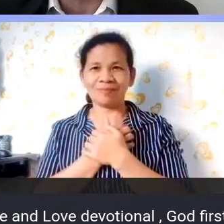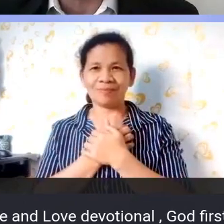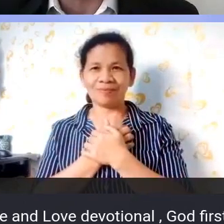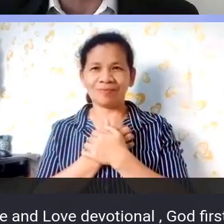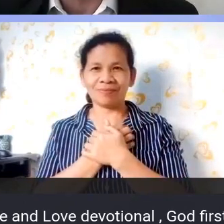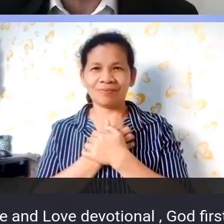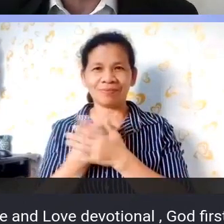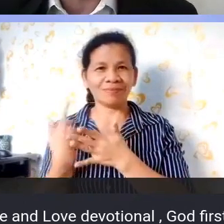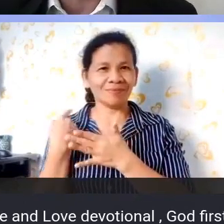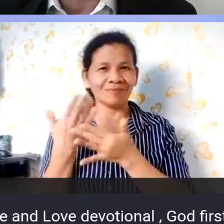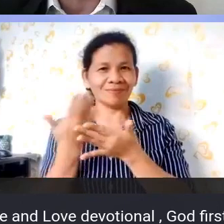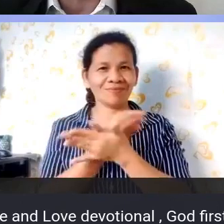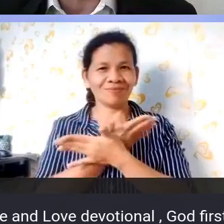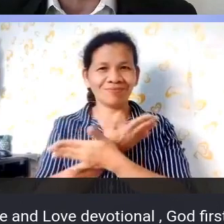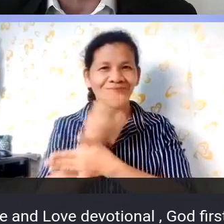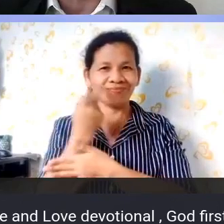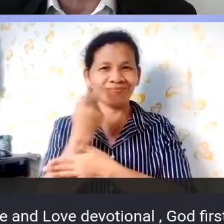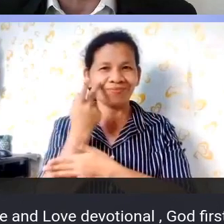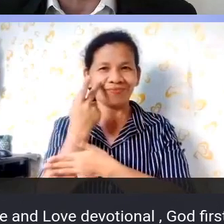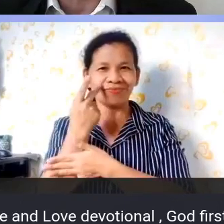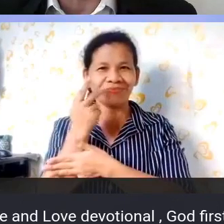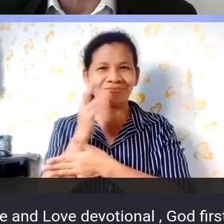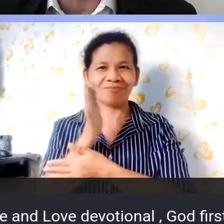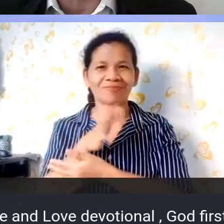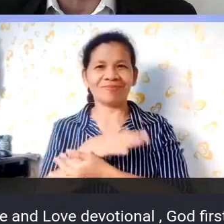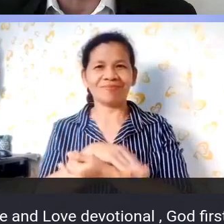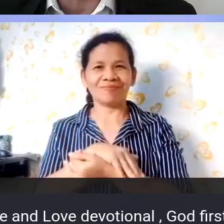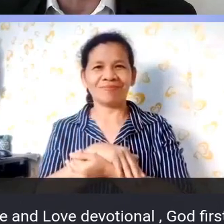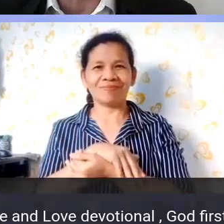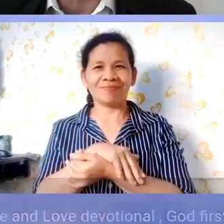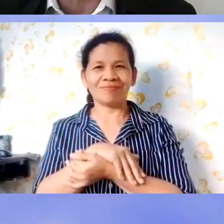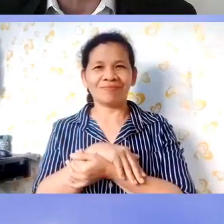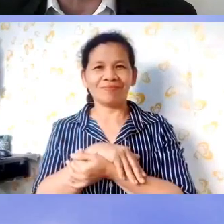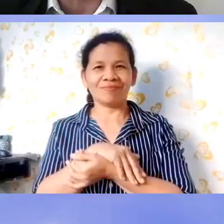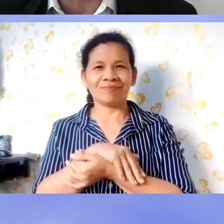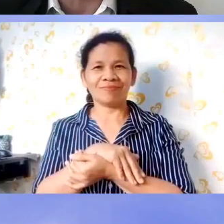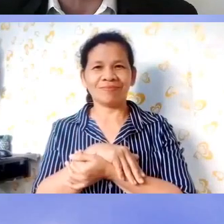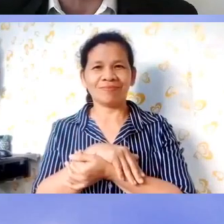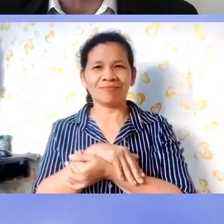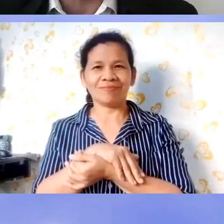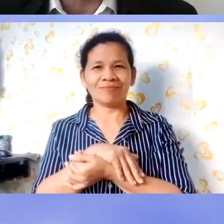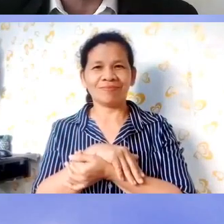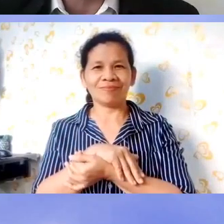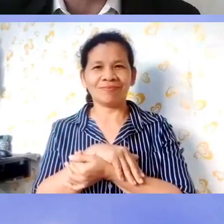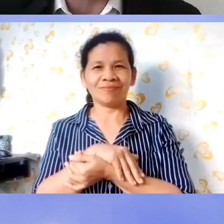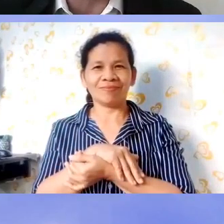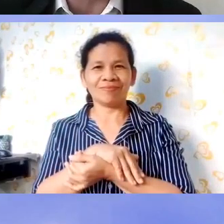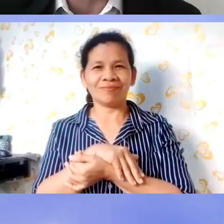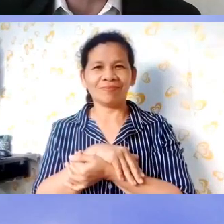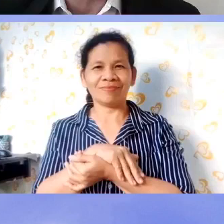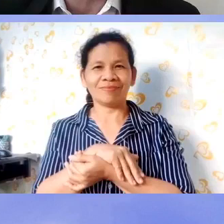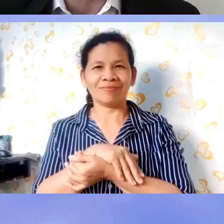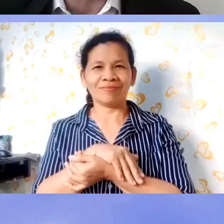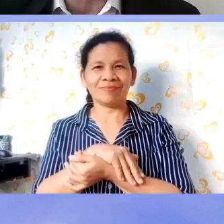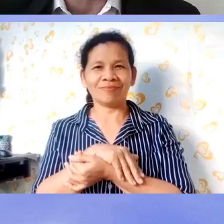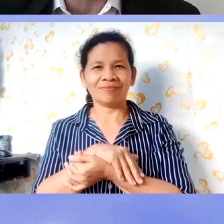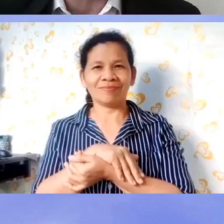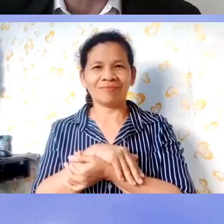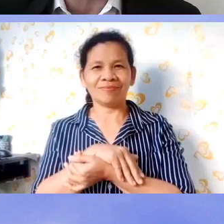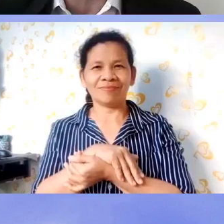tayong viewers at parang ngayon lang sila nakapanood. Kagaya nito si